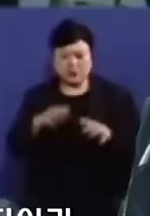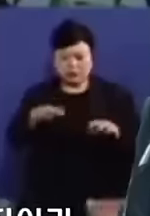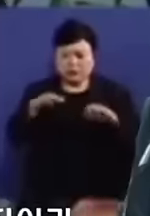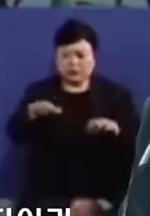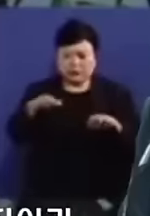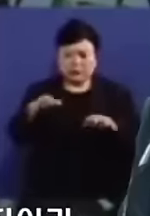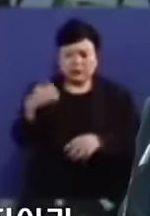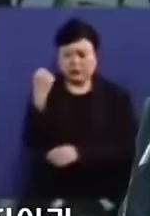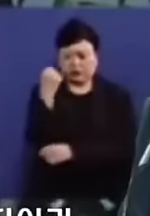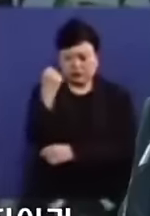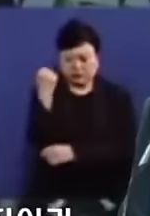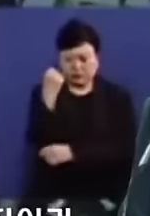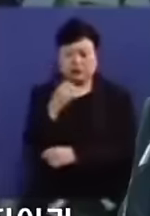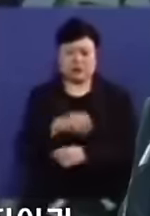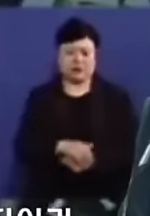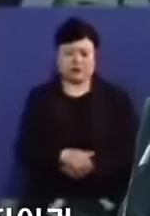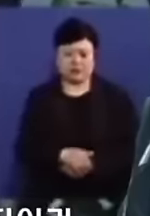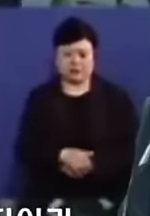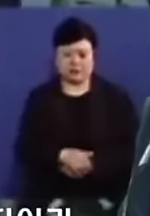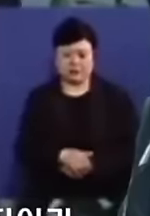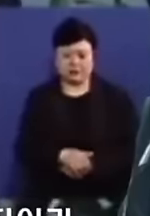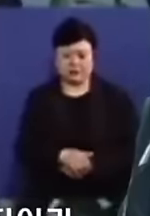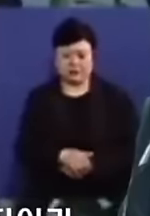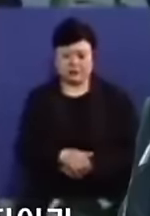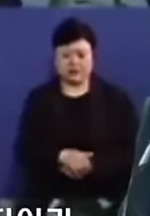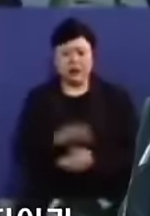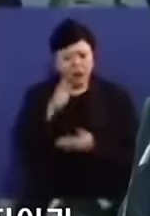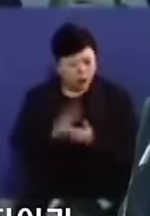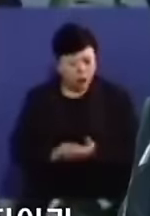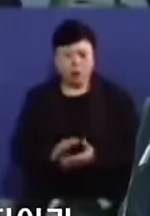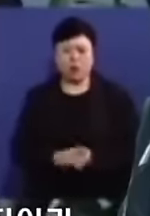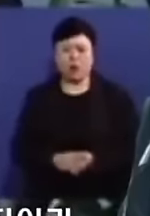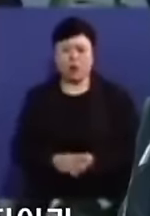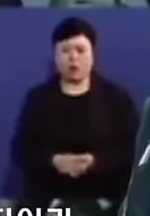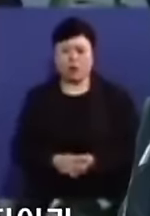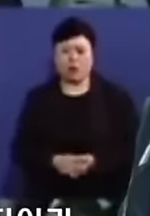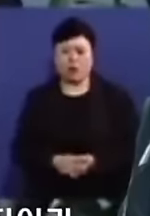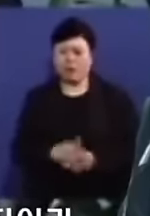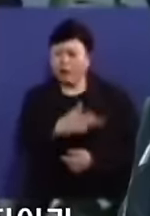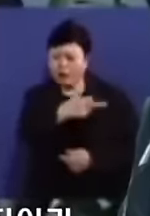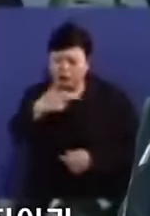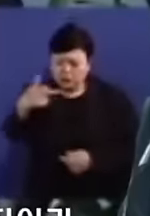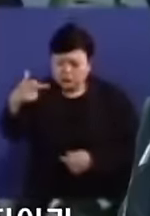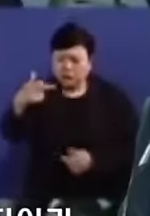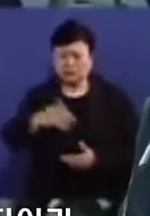따닥따닥따닥따닥따닥 한 소리가 나고, 야, 이 큰